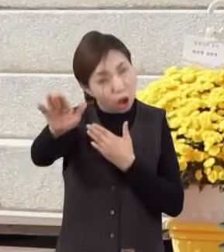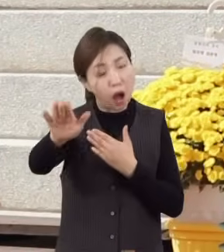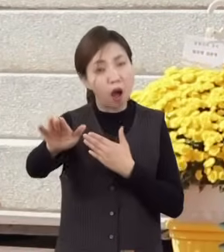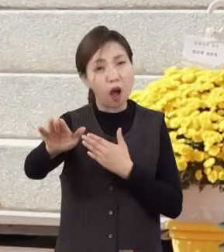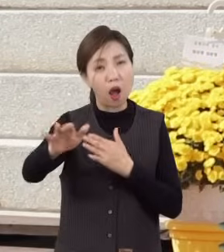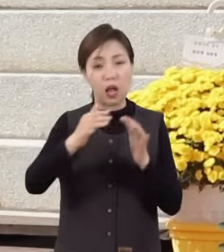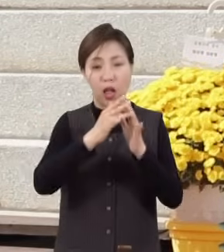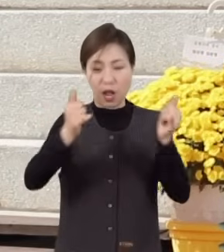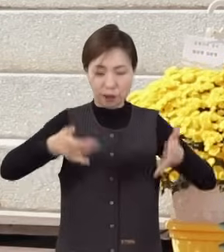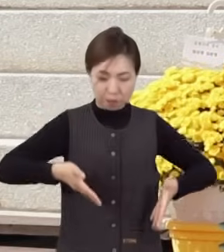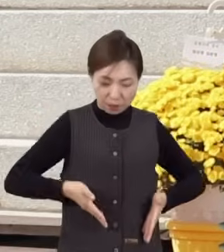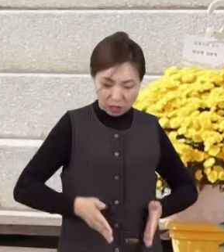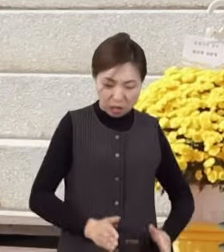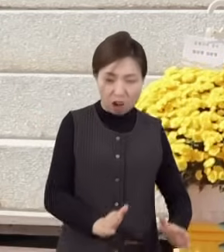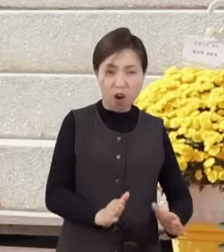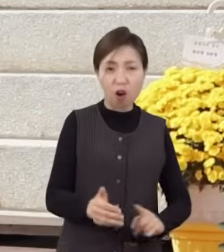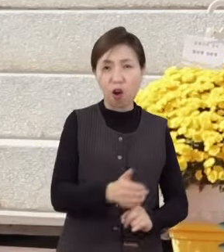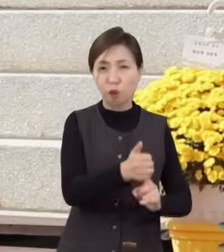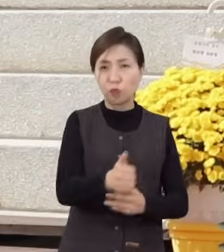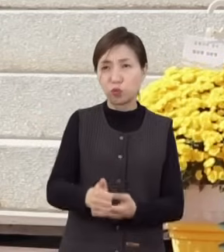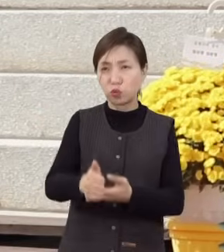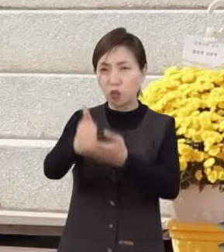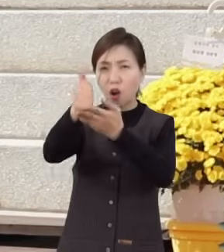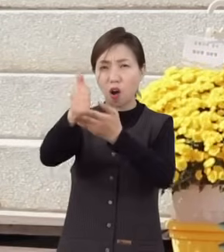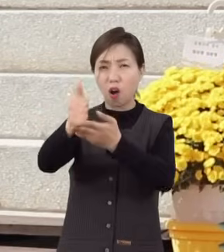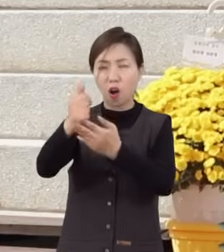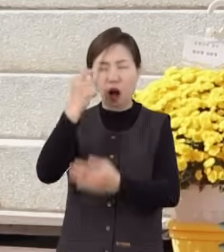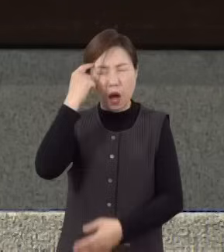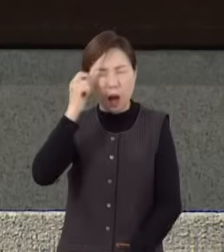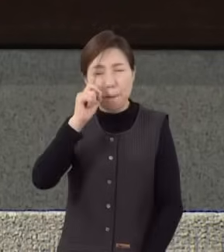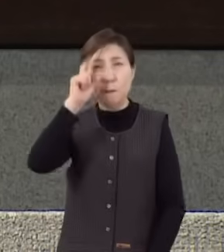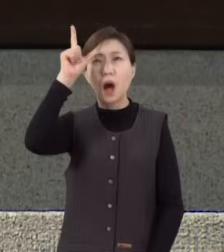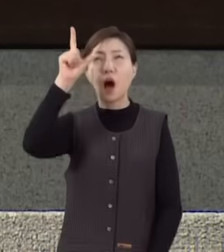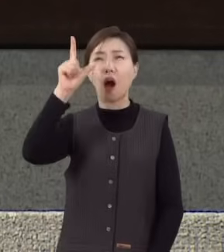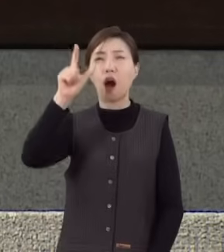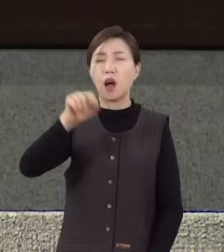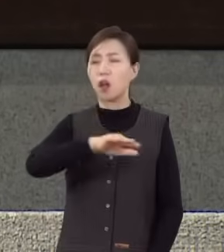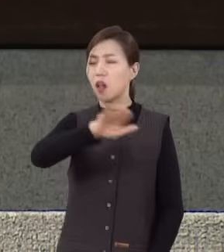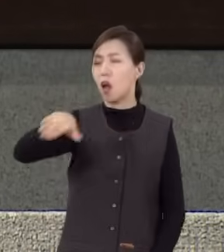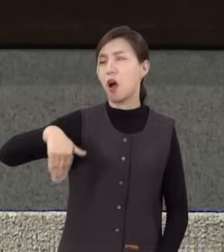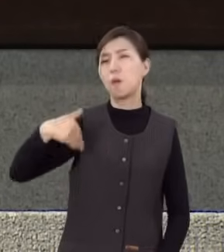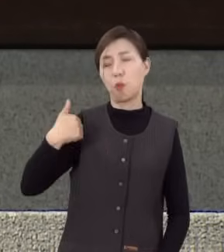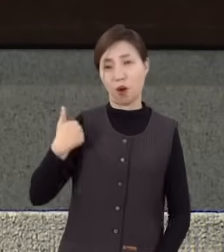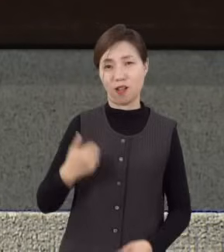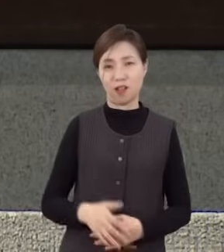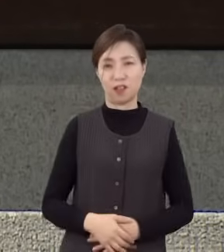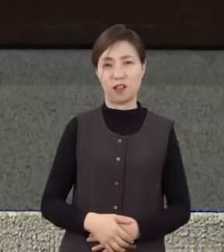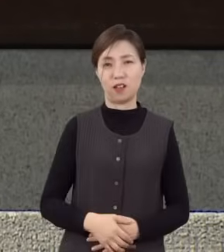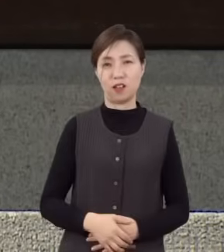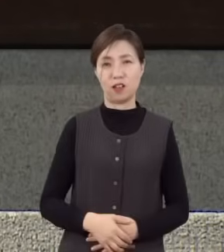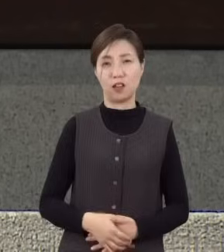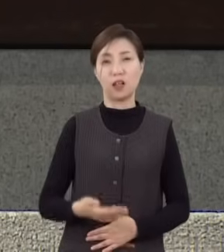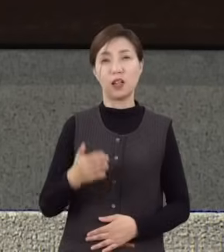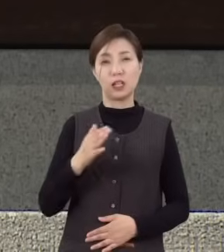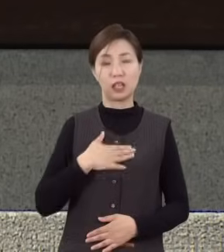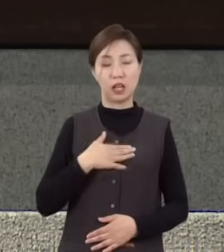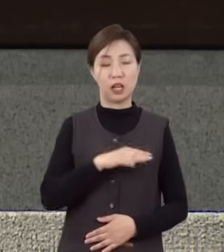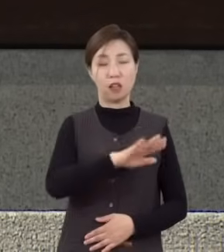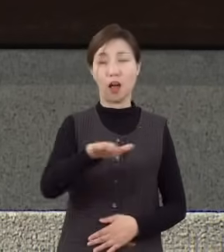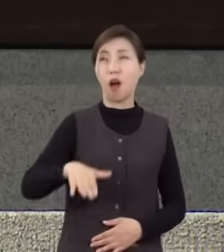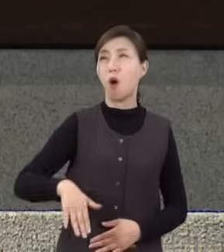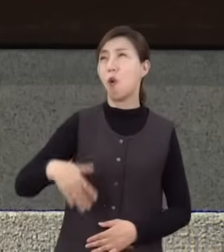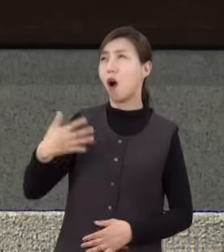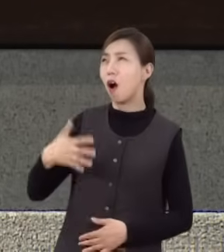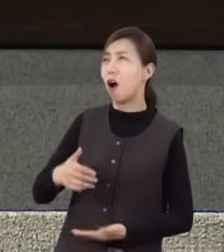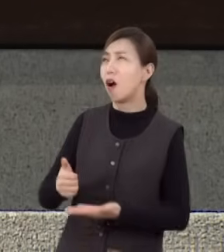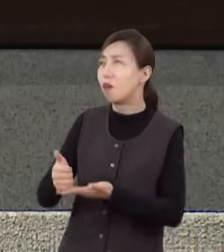것인지 누가 감히 생각이나 할 수 있겠습니까? 하고 사리불 스님이 찬탄할 때 석가모니